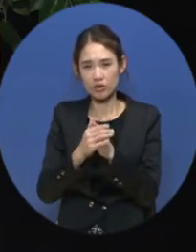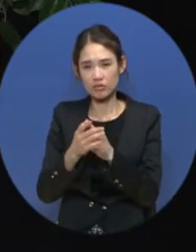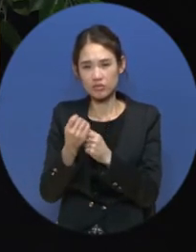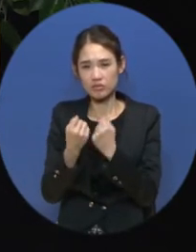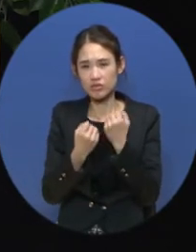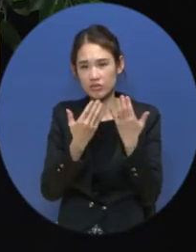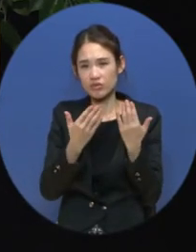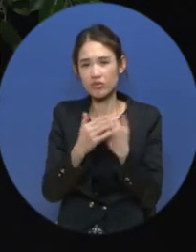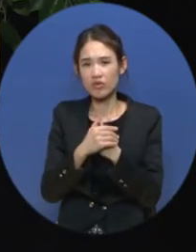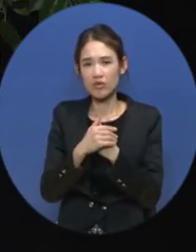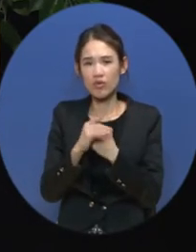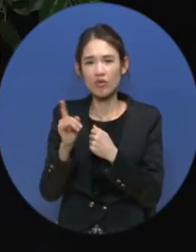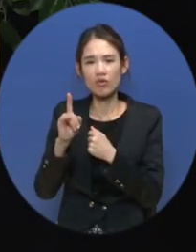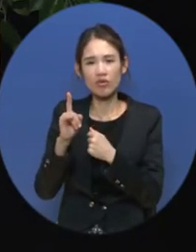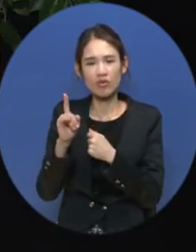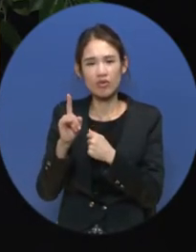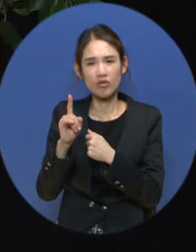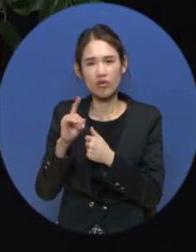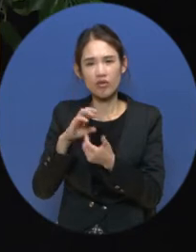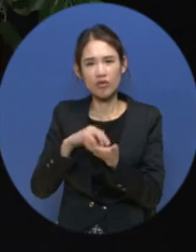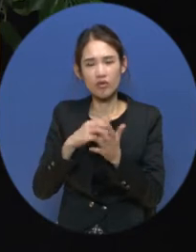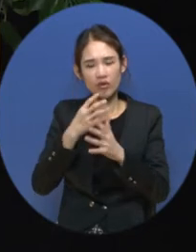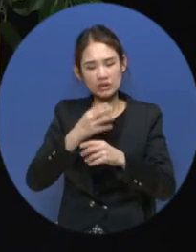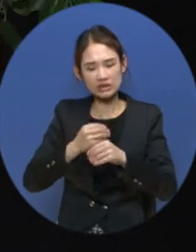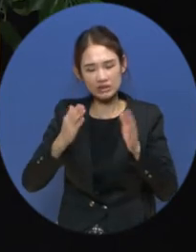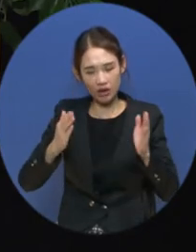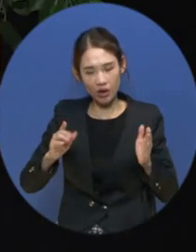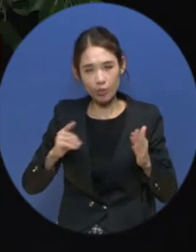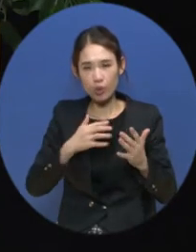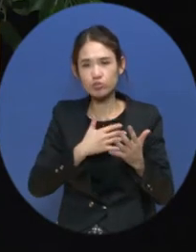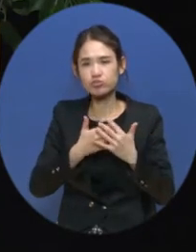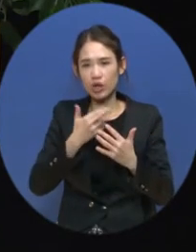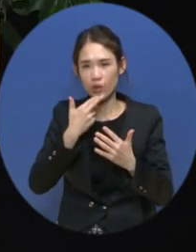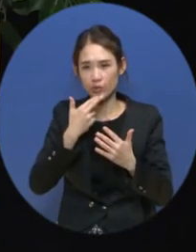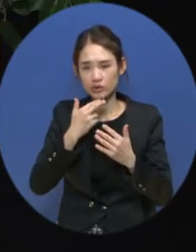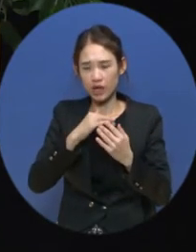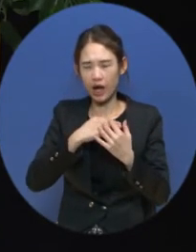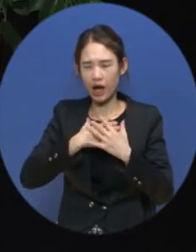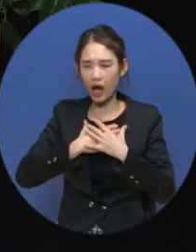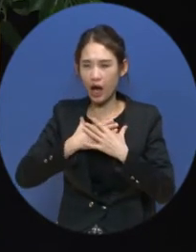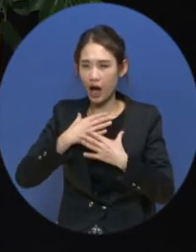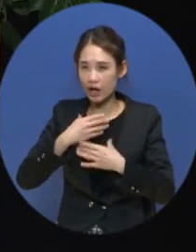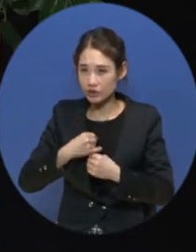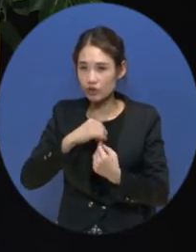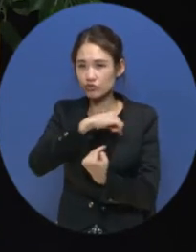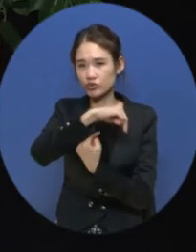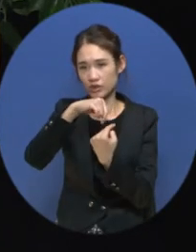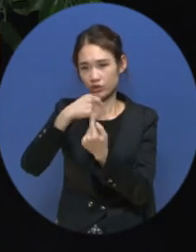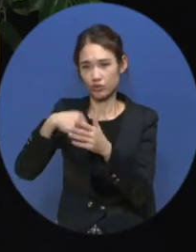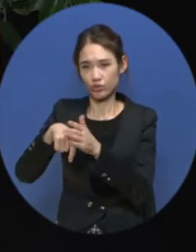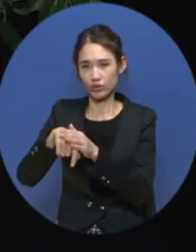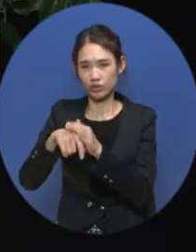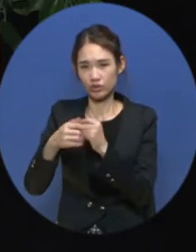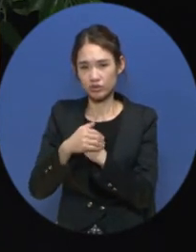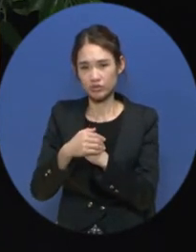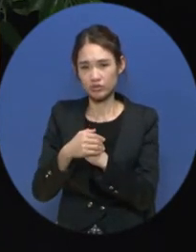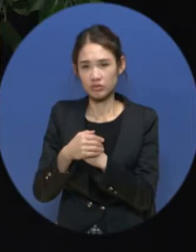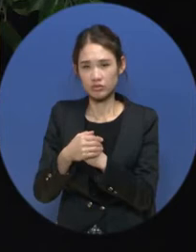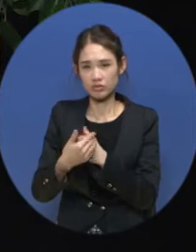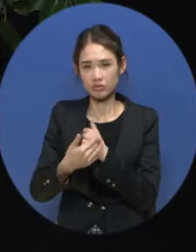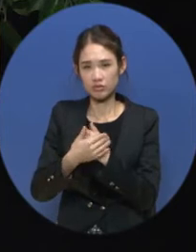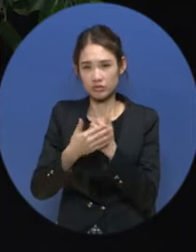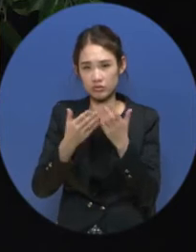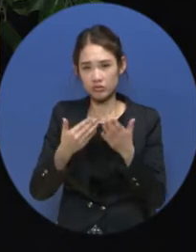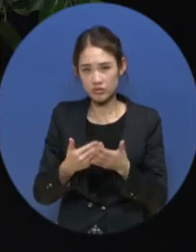제가 말씀드렸던 어느 때고 불안정하지 않게 안정된 운영을 할 수 있게끔 우리를 그런 이렇게 지원을